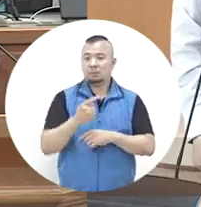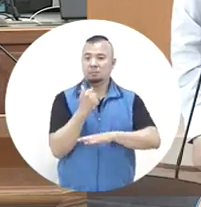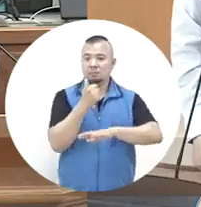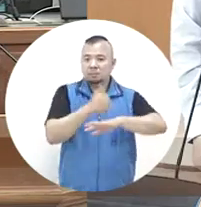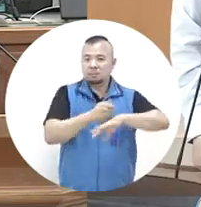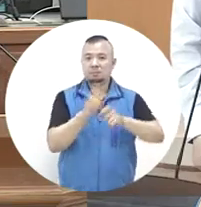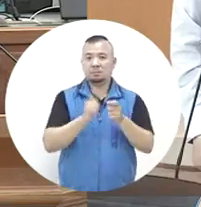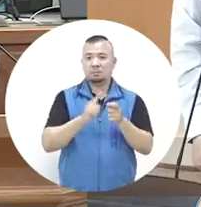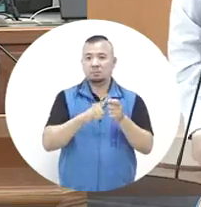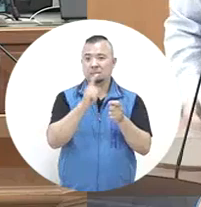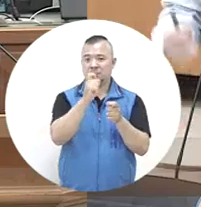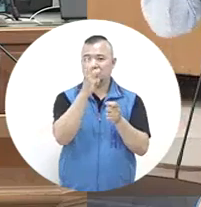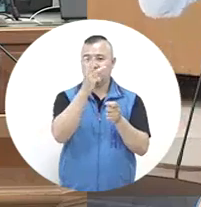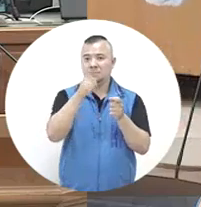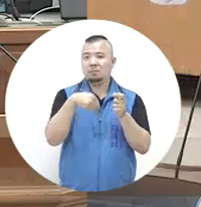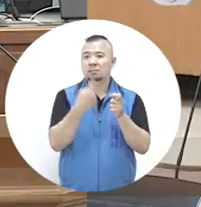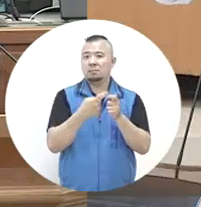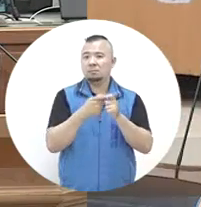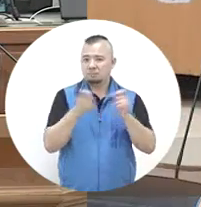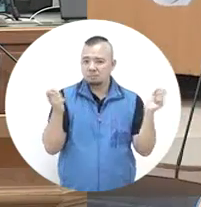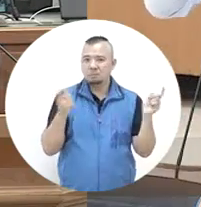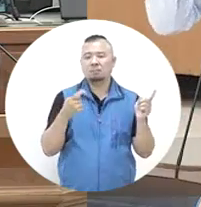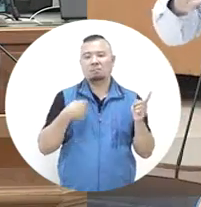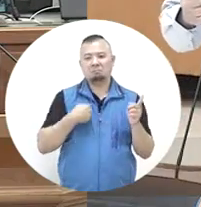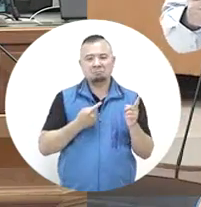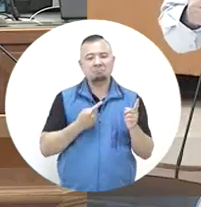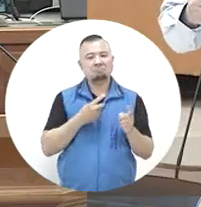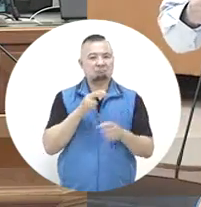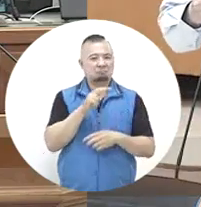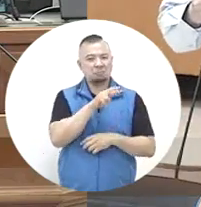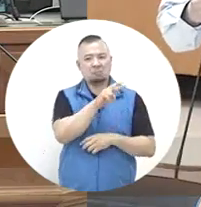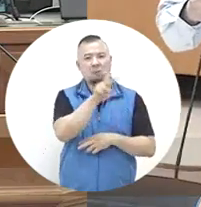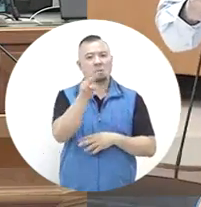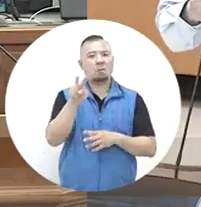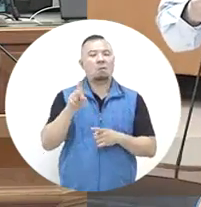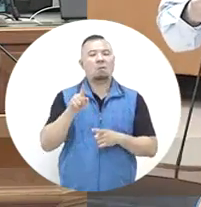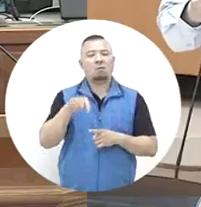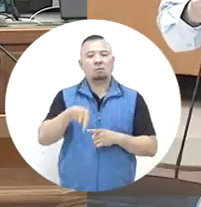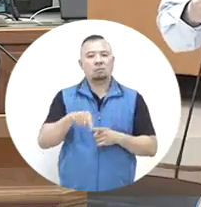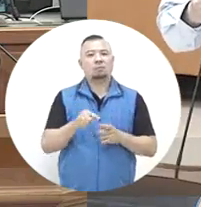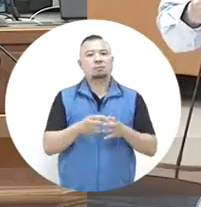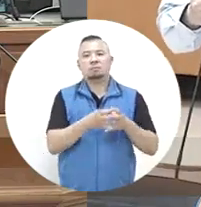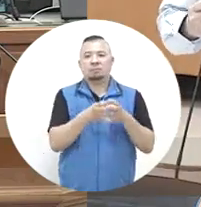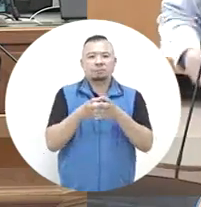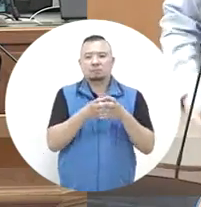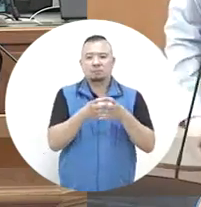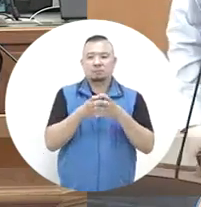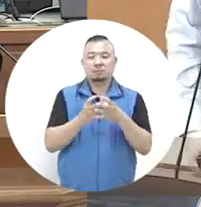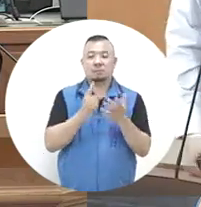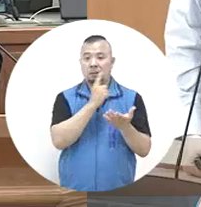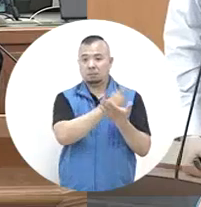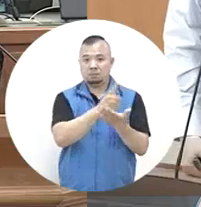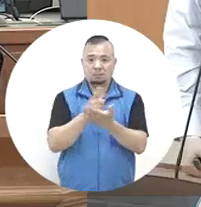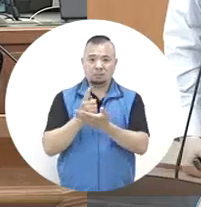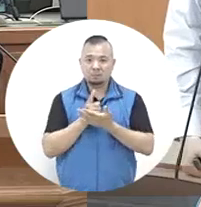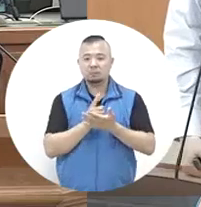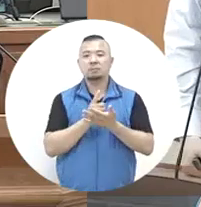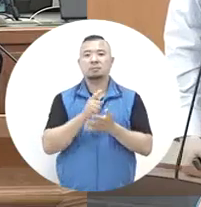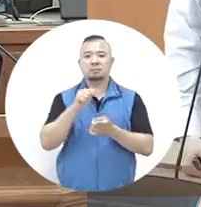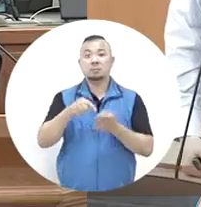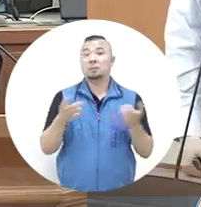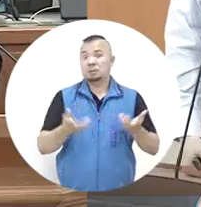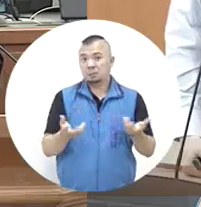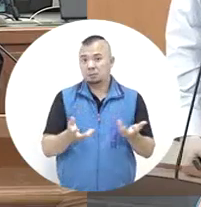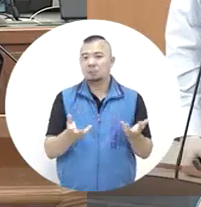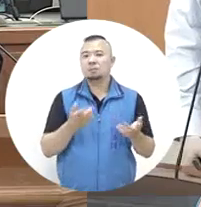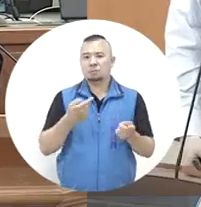情，所以每一步一个脚印都有我们一起共同努力的足迹。当然好还要